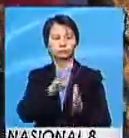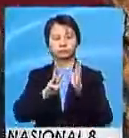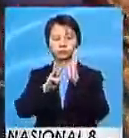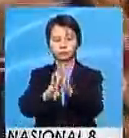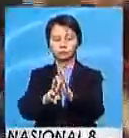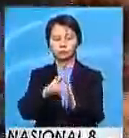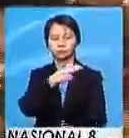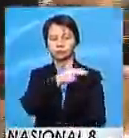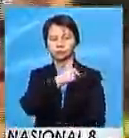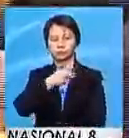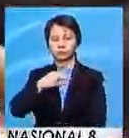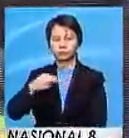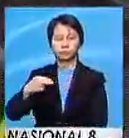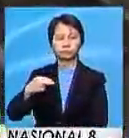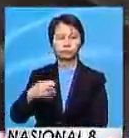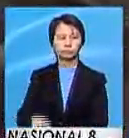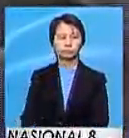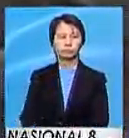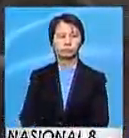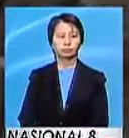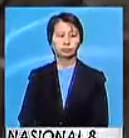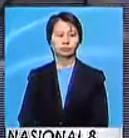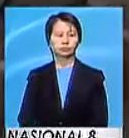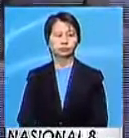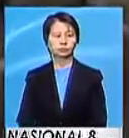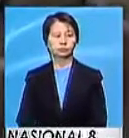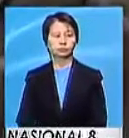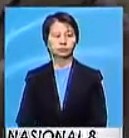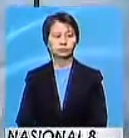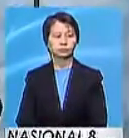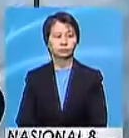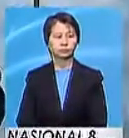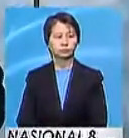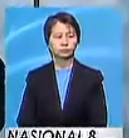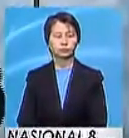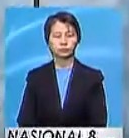Republik Indonesia Badruddin Haiti.